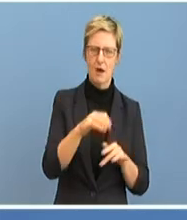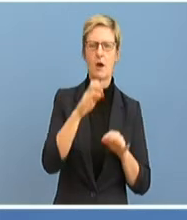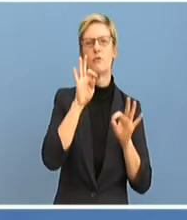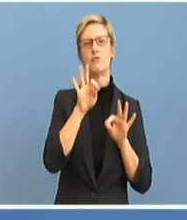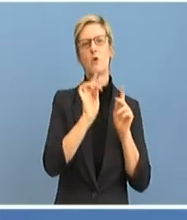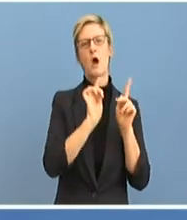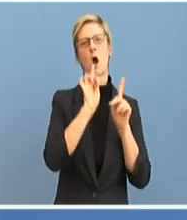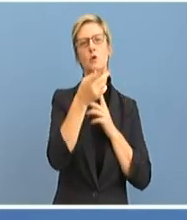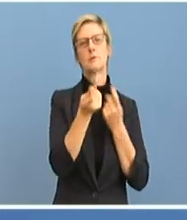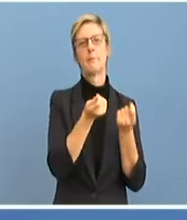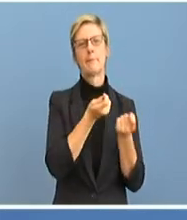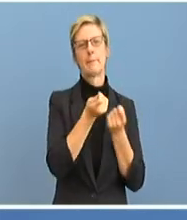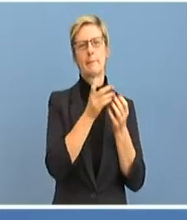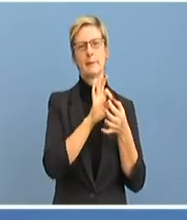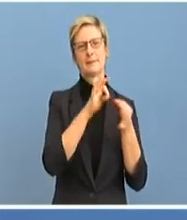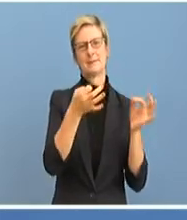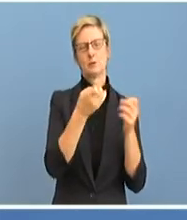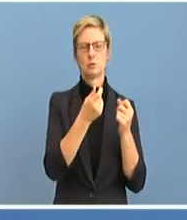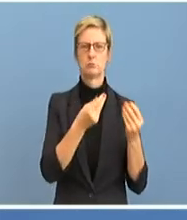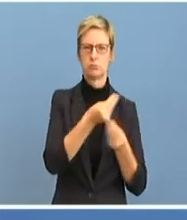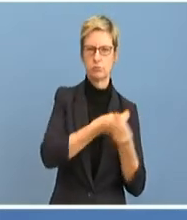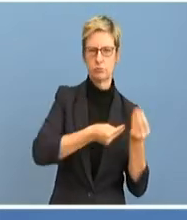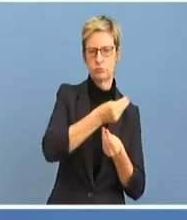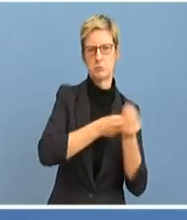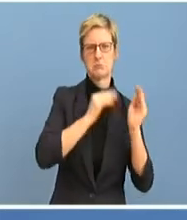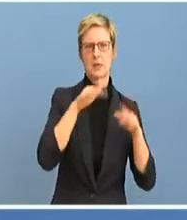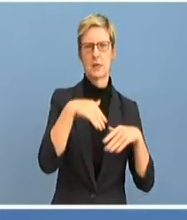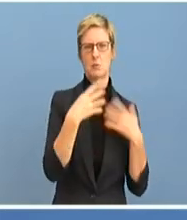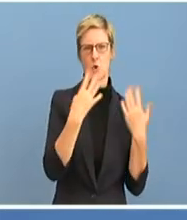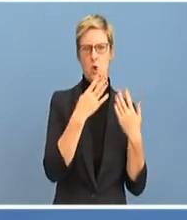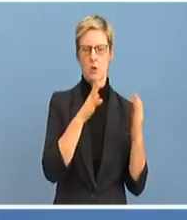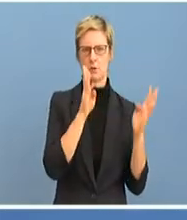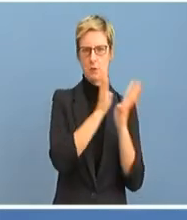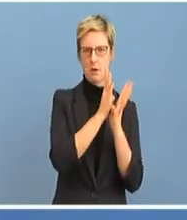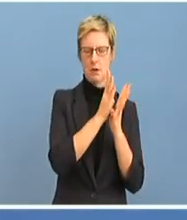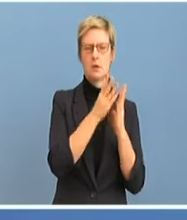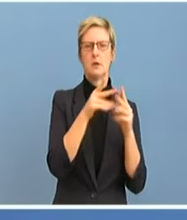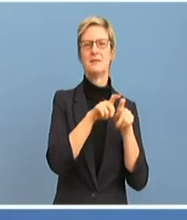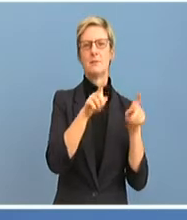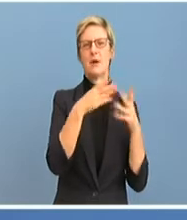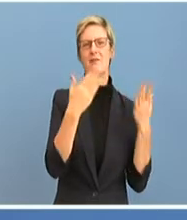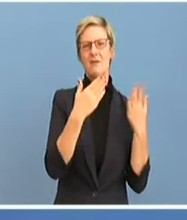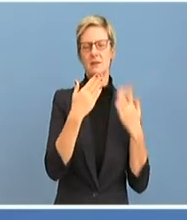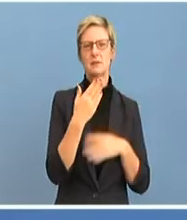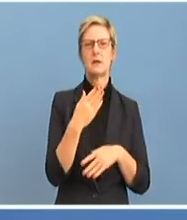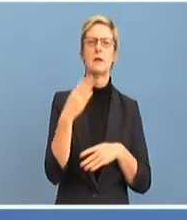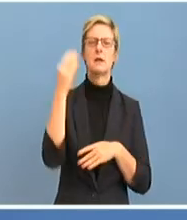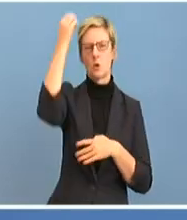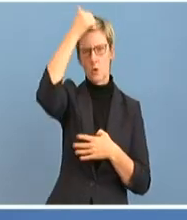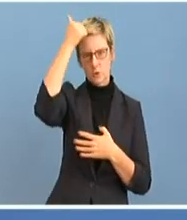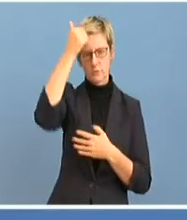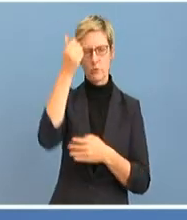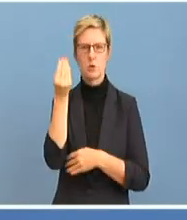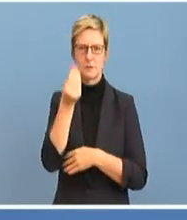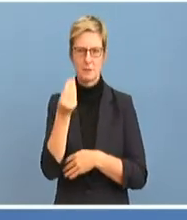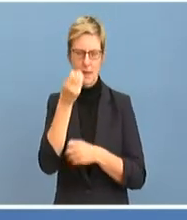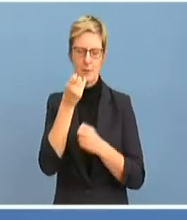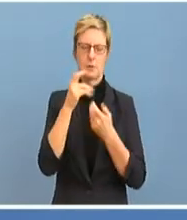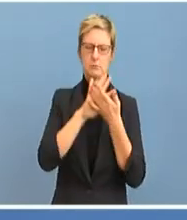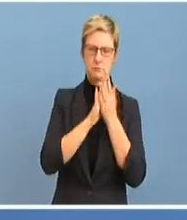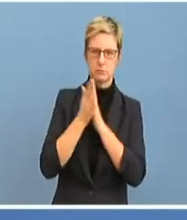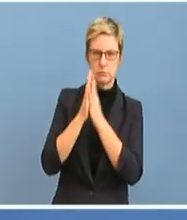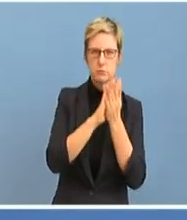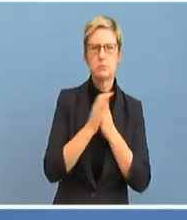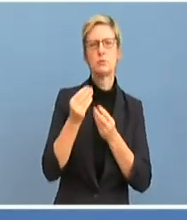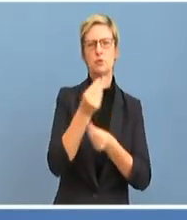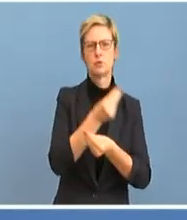Außenbeziehungen seit 9 Uhr läuft. Die Tagesordnungspunkte sind dort der Normalisierungsprozess zwischen Serbien und Kosovo, wo der